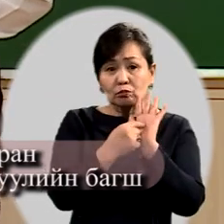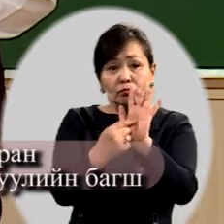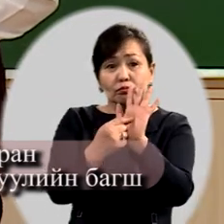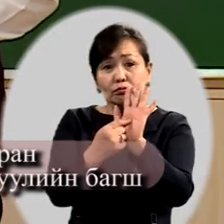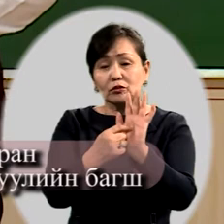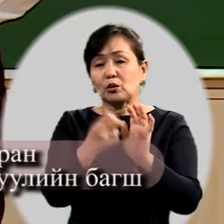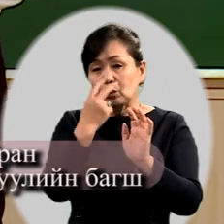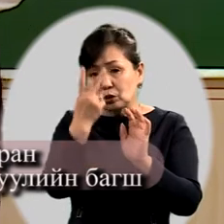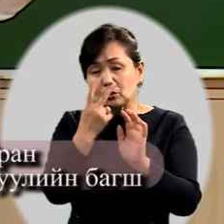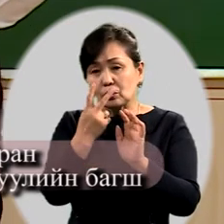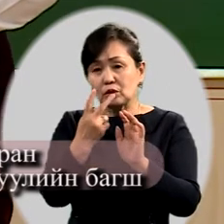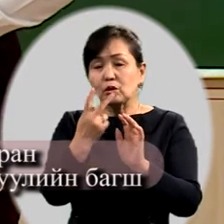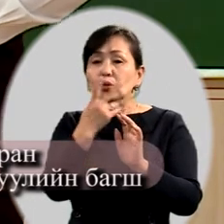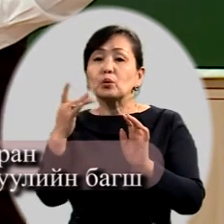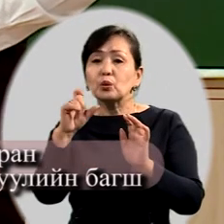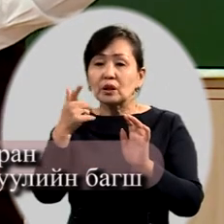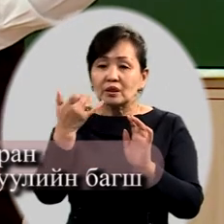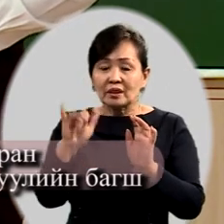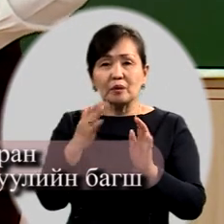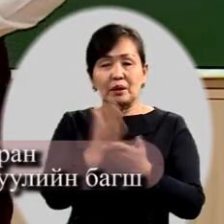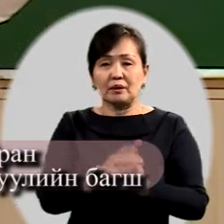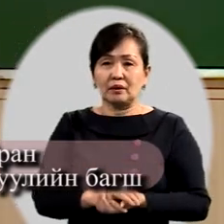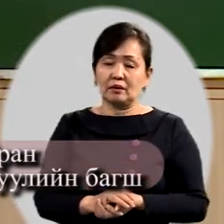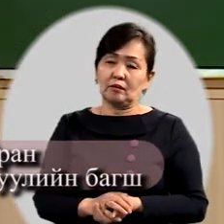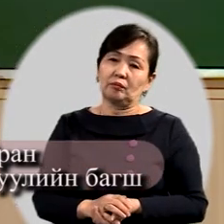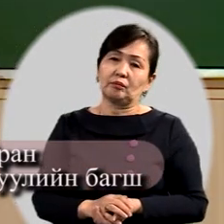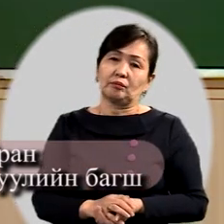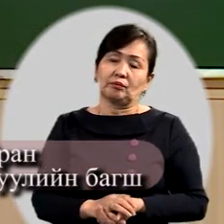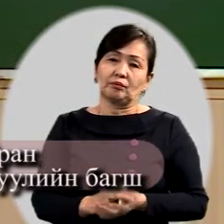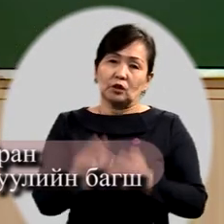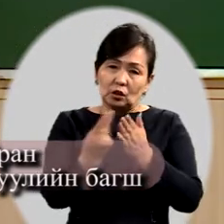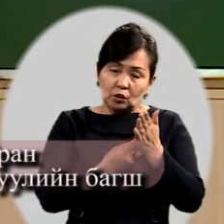айқындай түседі. Осылай сызғаннан кейін